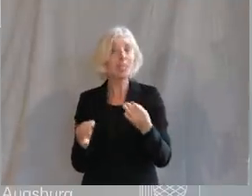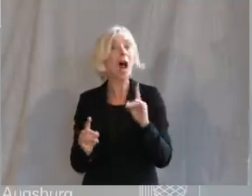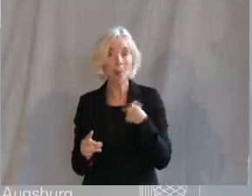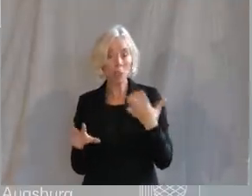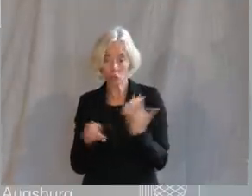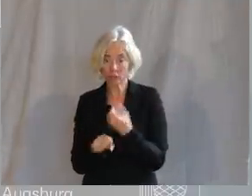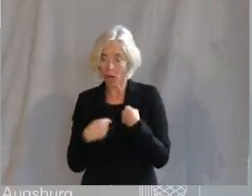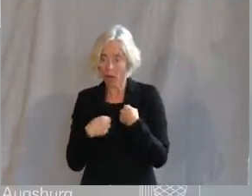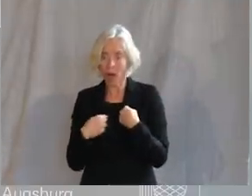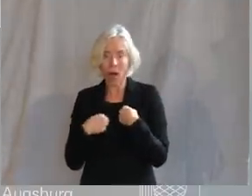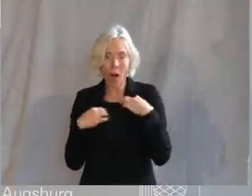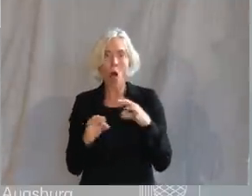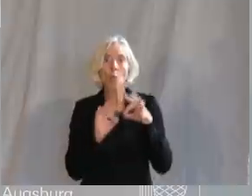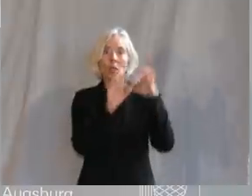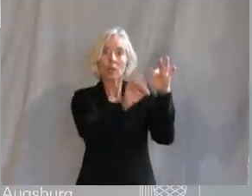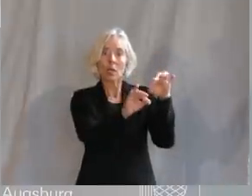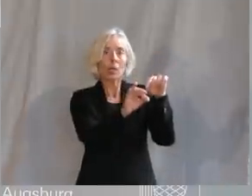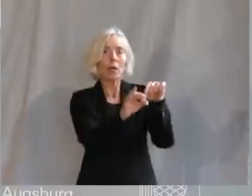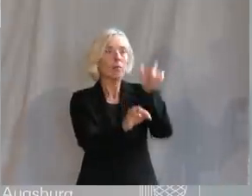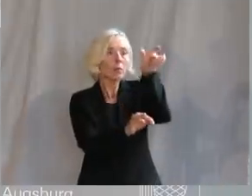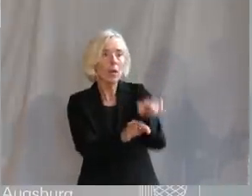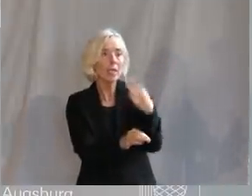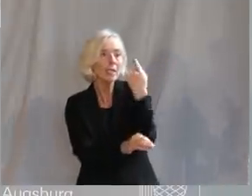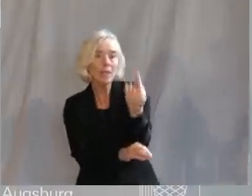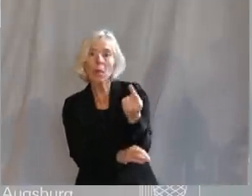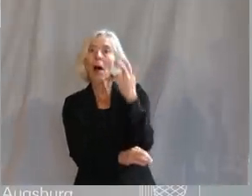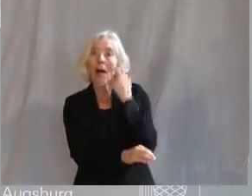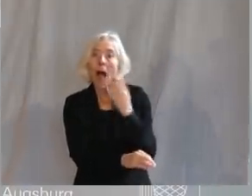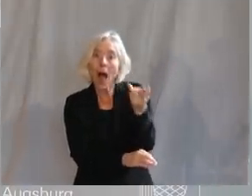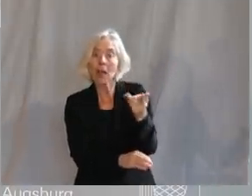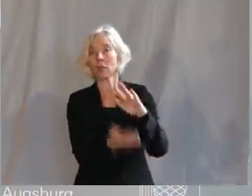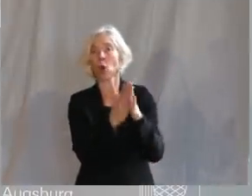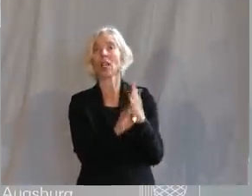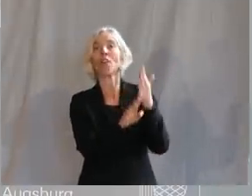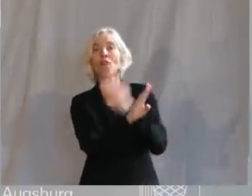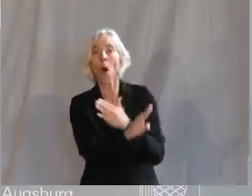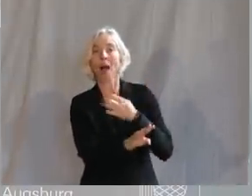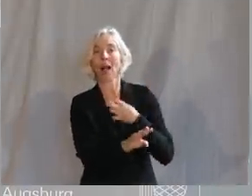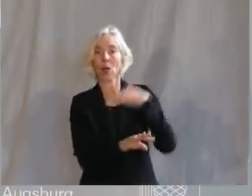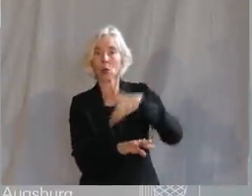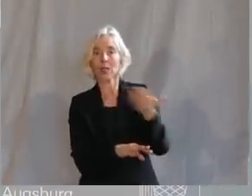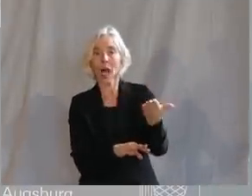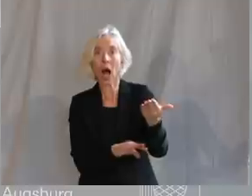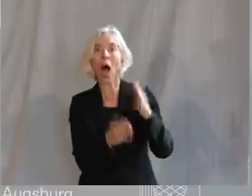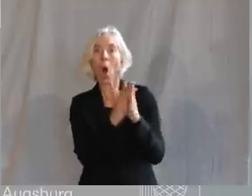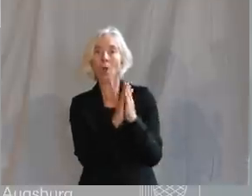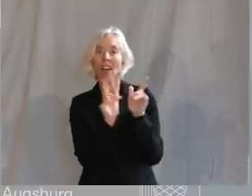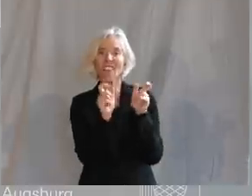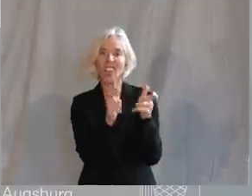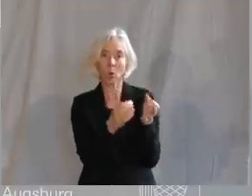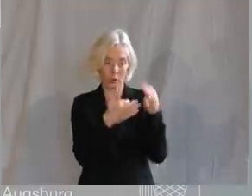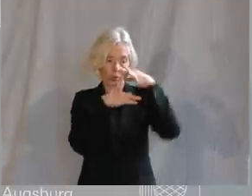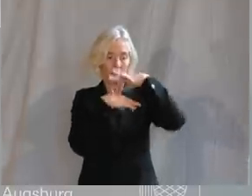der vielleicht eine Vorerkrankung hat, der älter ist oder der entsprechend diesen Virus nicht nur einfach als Infektion mit